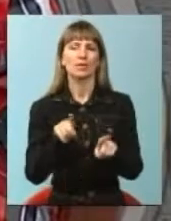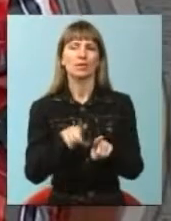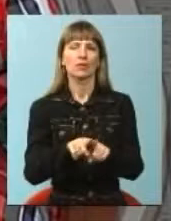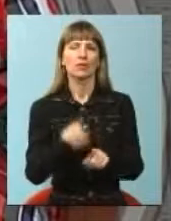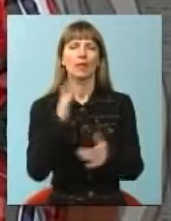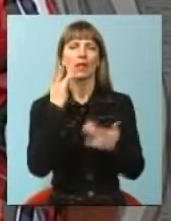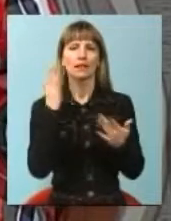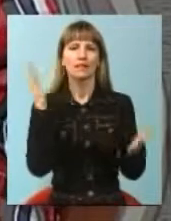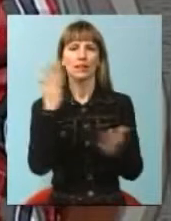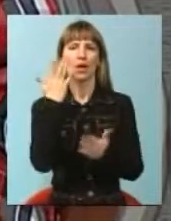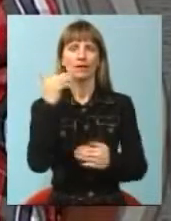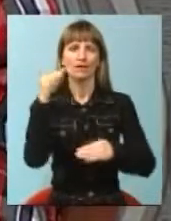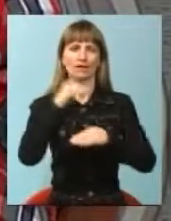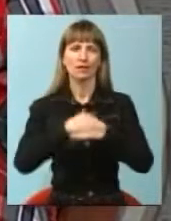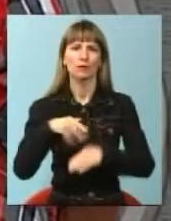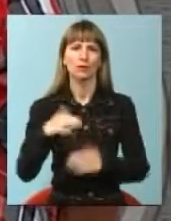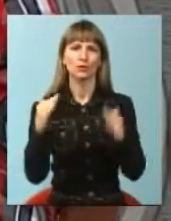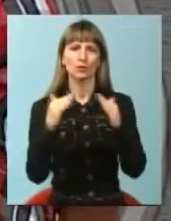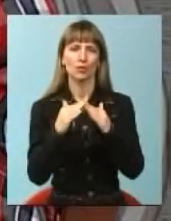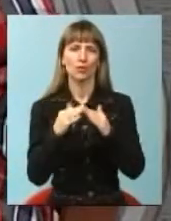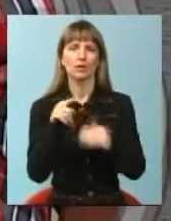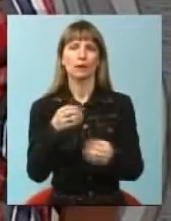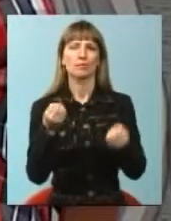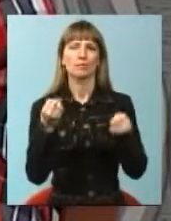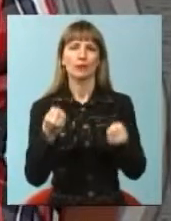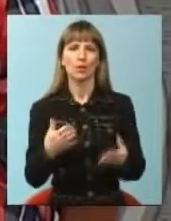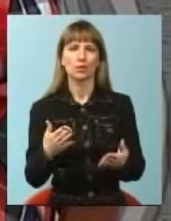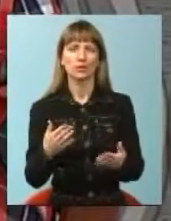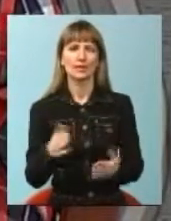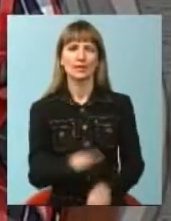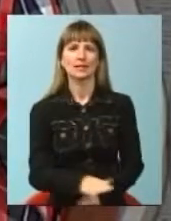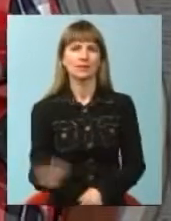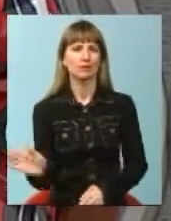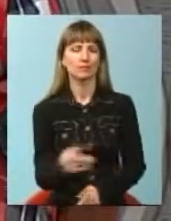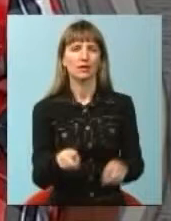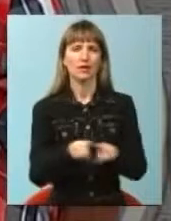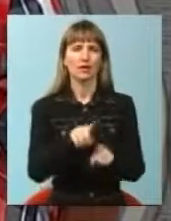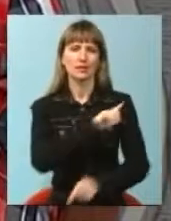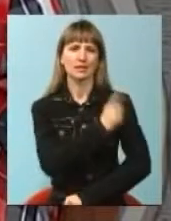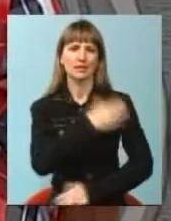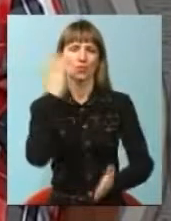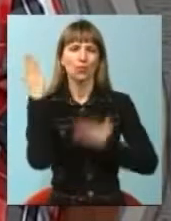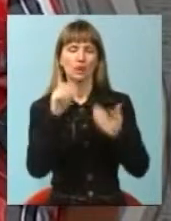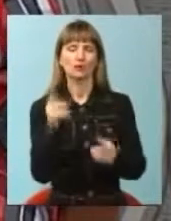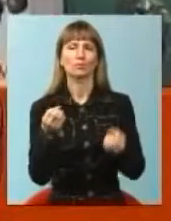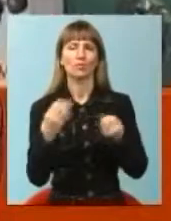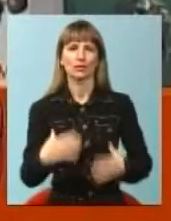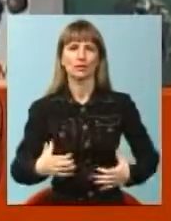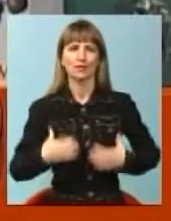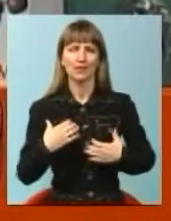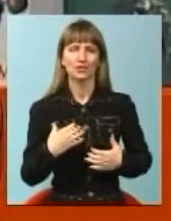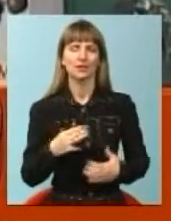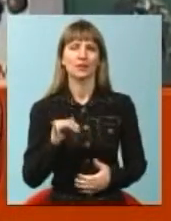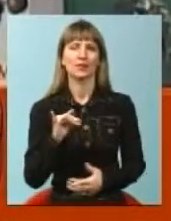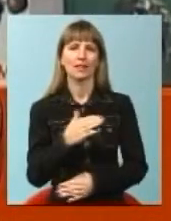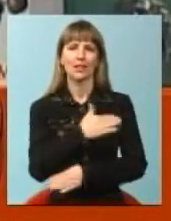легенький вітерець. А коли вже ввечері приходиш додому, то тебе просто буквально зносить з ніг такий ураган, що просто страх і страшно, і